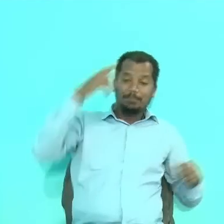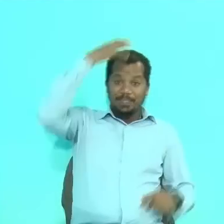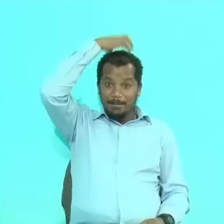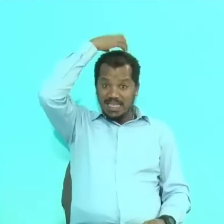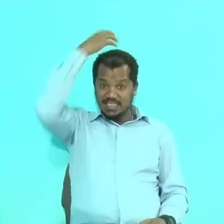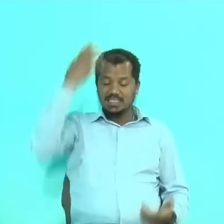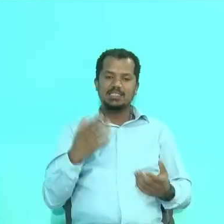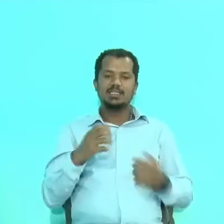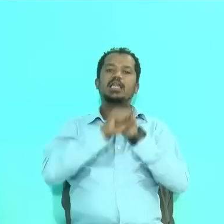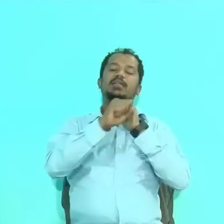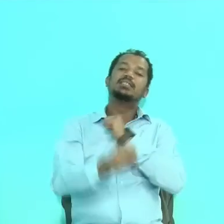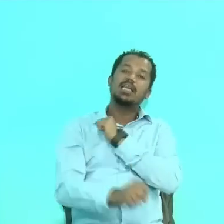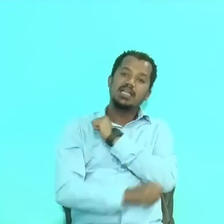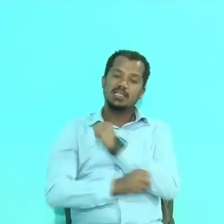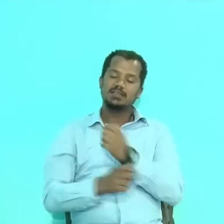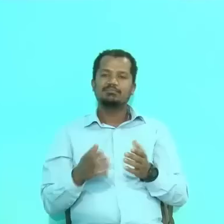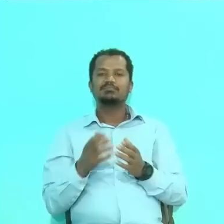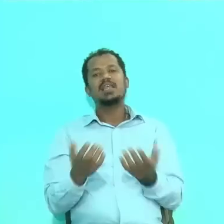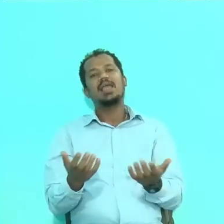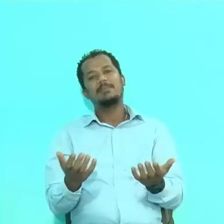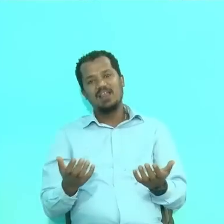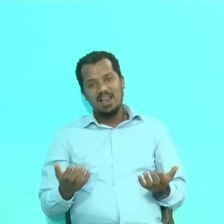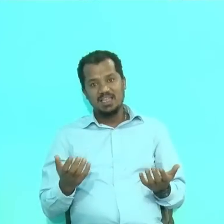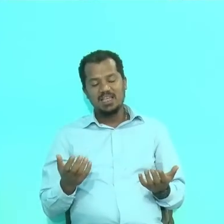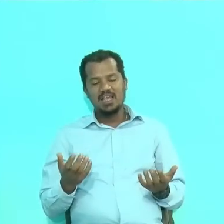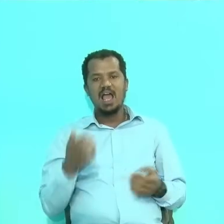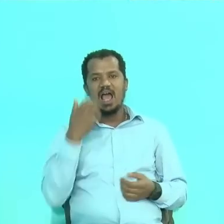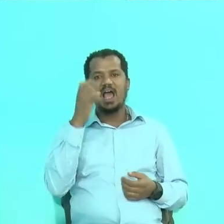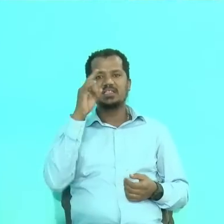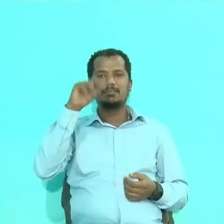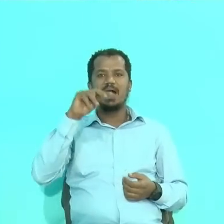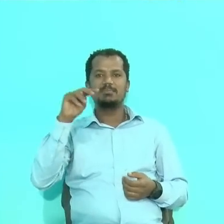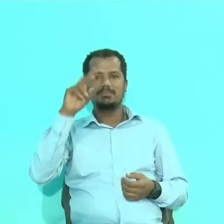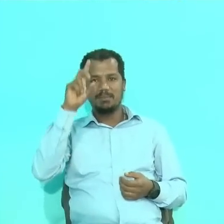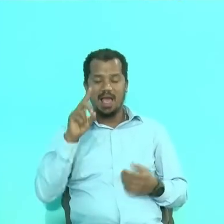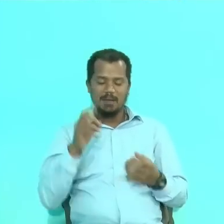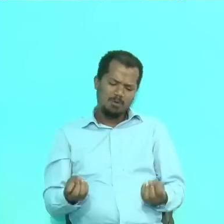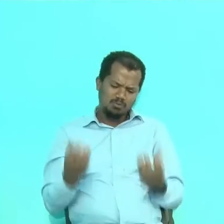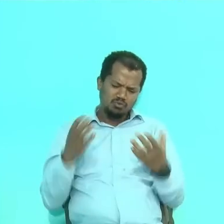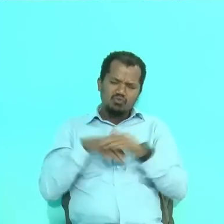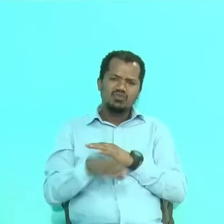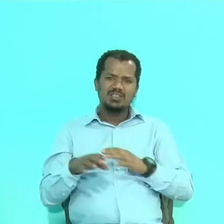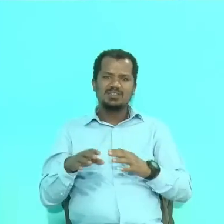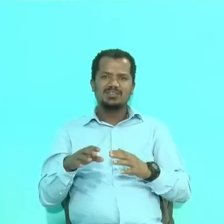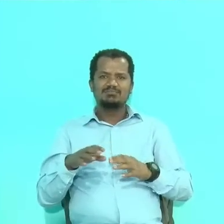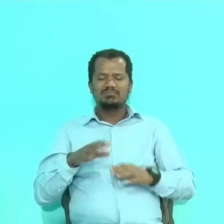መንግስት እንዲመሰርት የመፈለግ አዝማሚያ በብዙዎች ውስጥ እንዲራባ